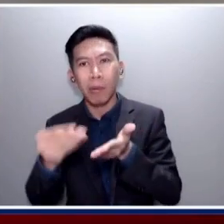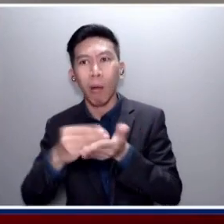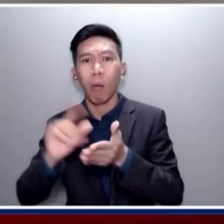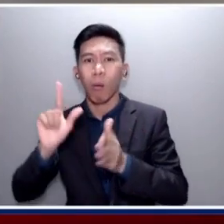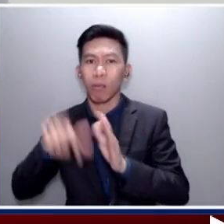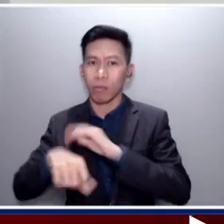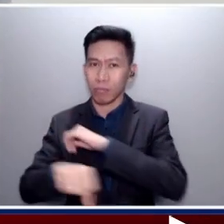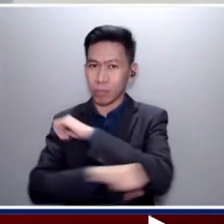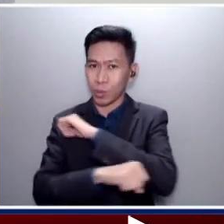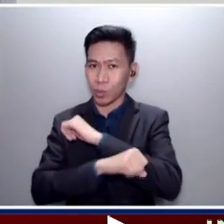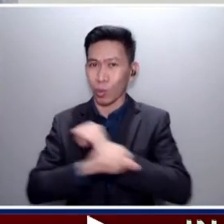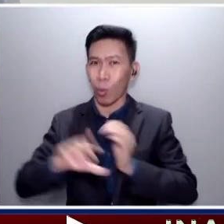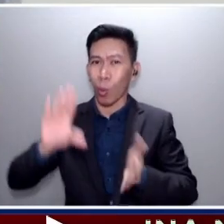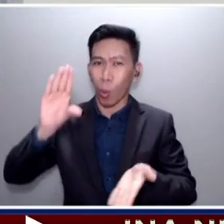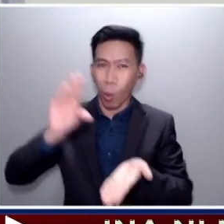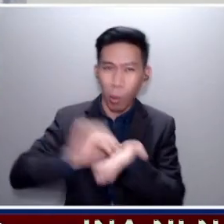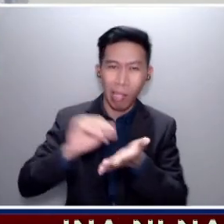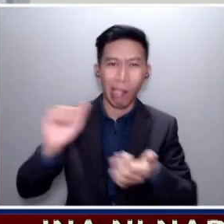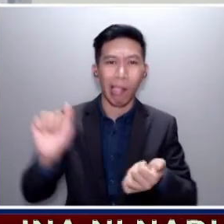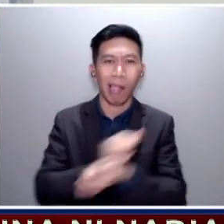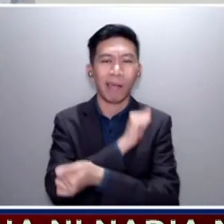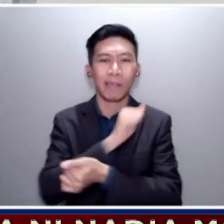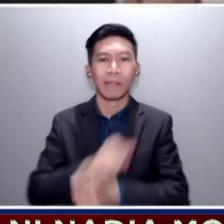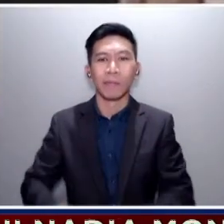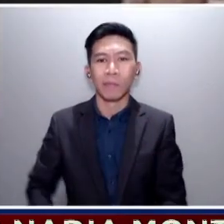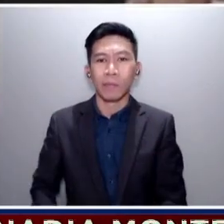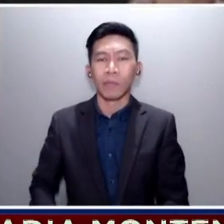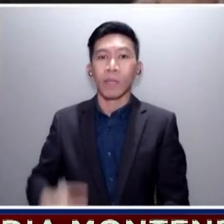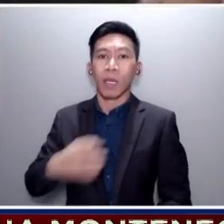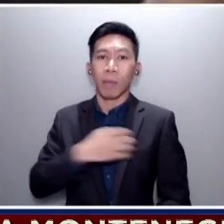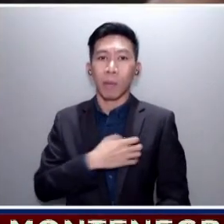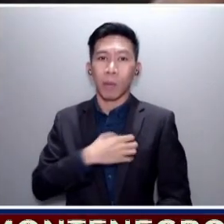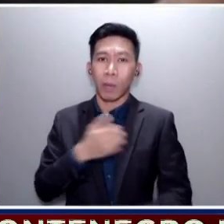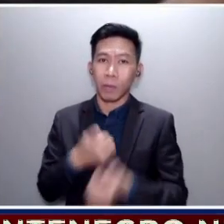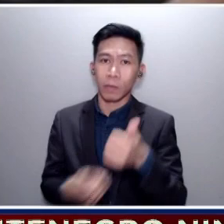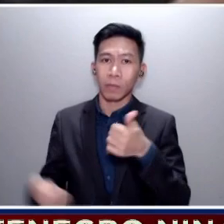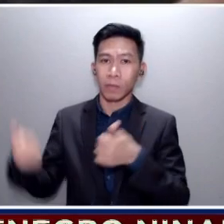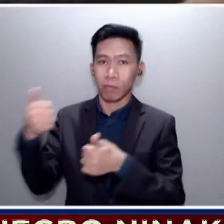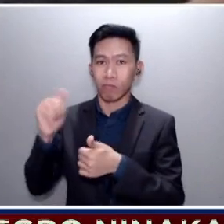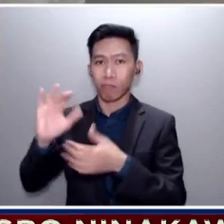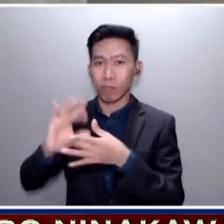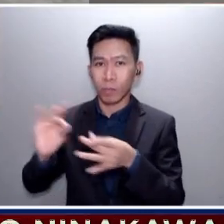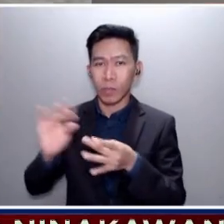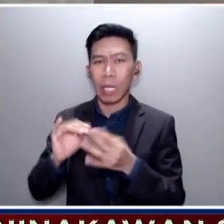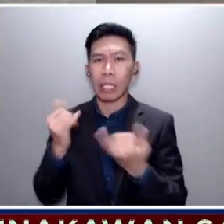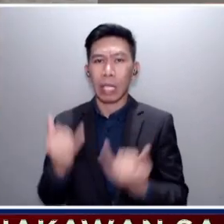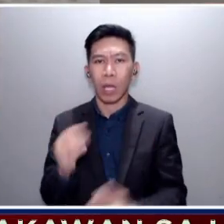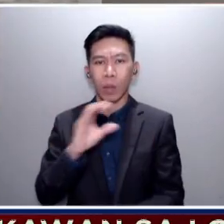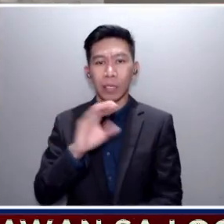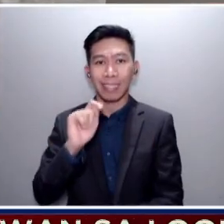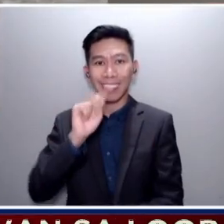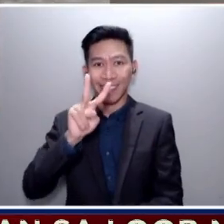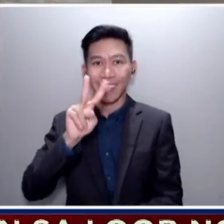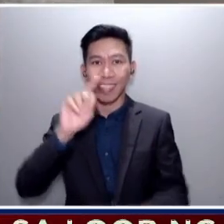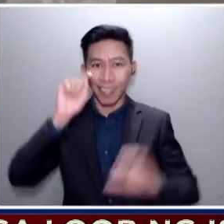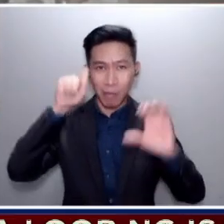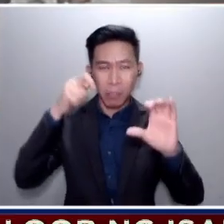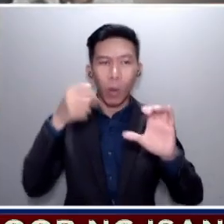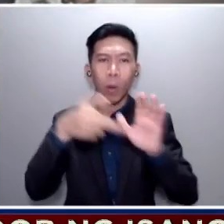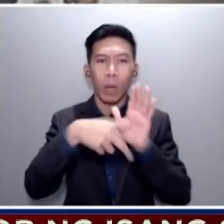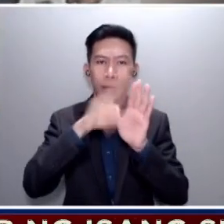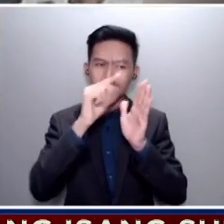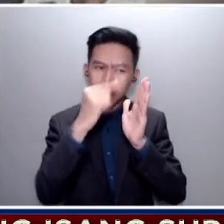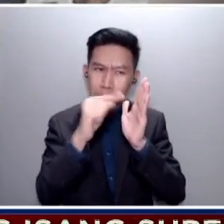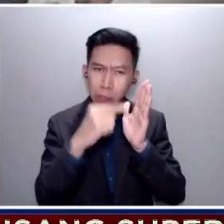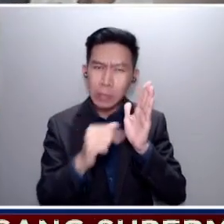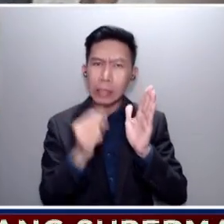ng QCPD, Police Station 16, pinag-aaralan na nila ang video at kung ang grupo na ito ay sangkot din